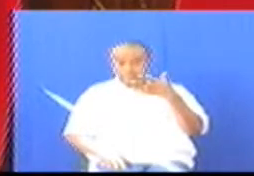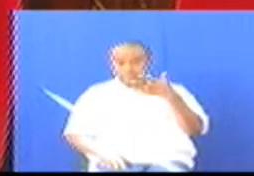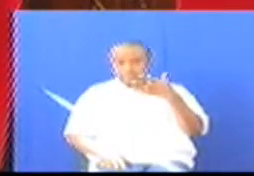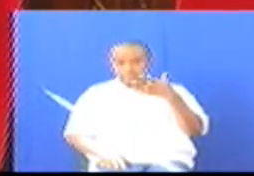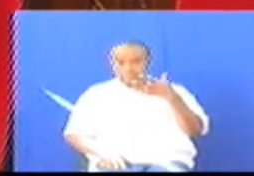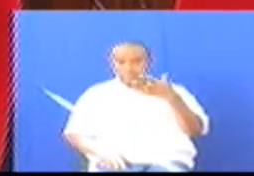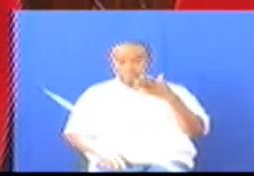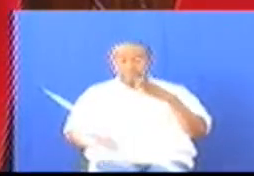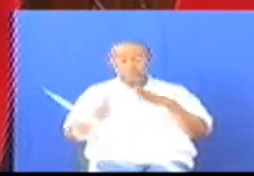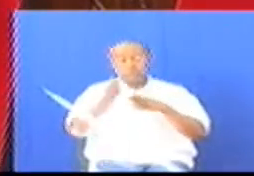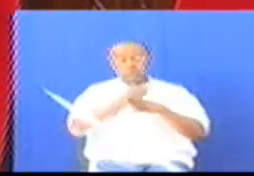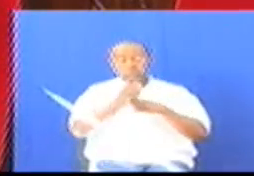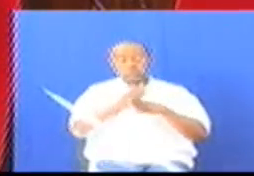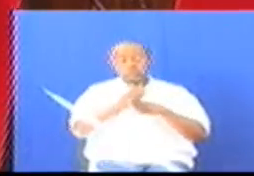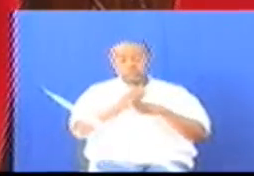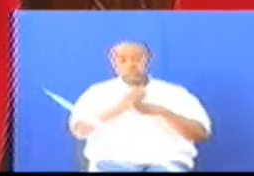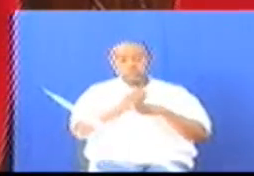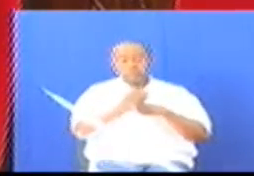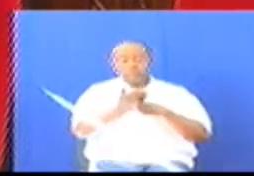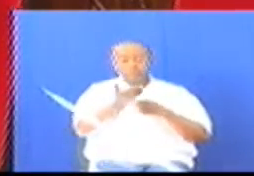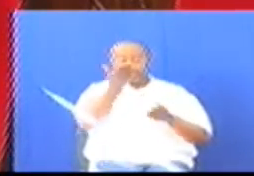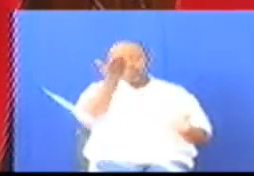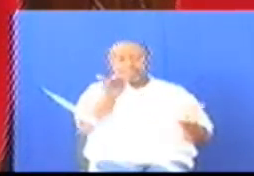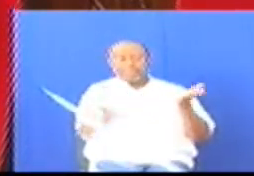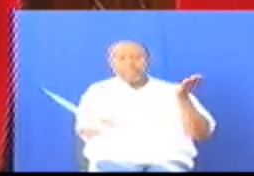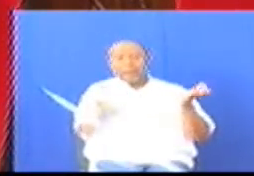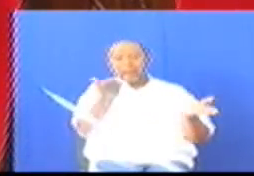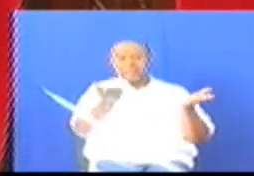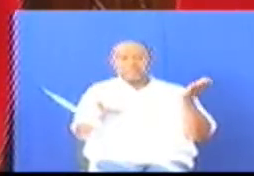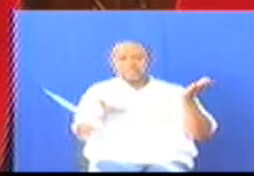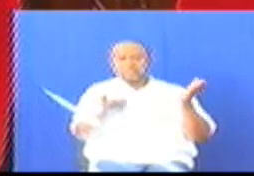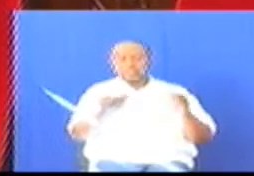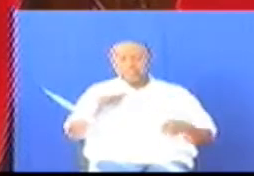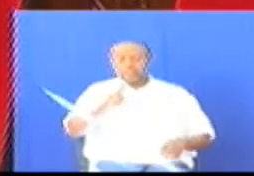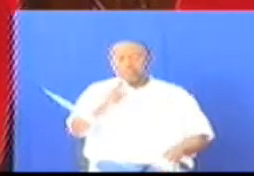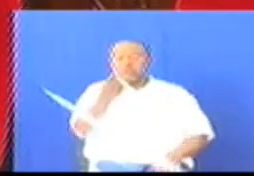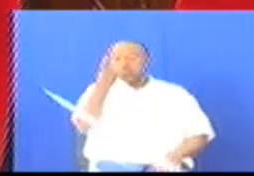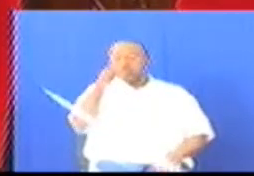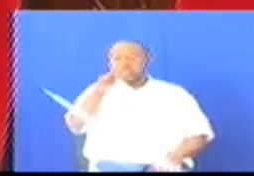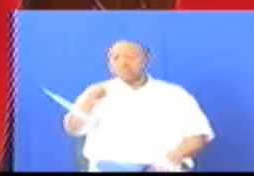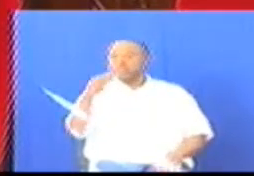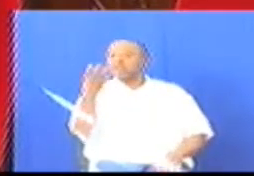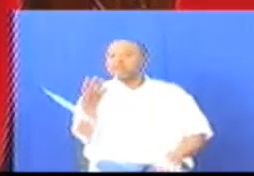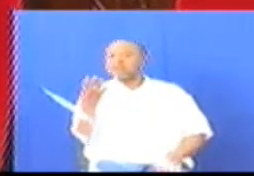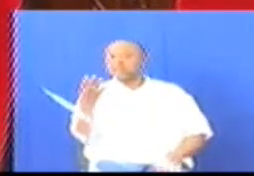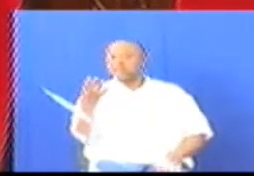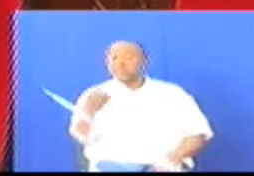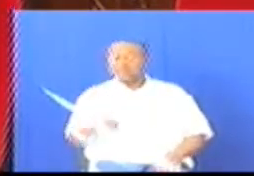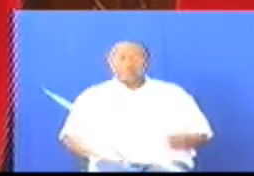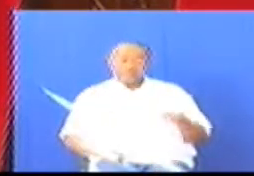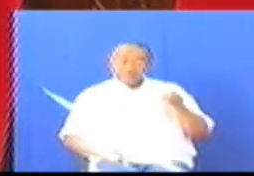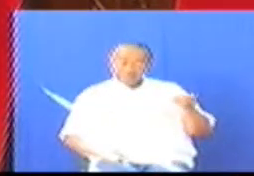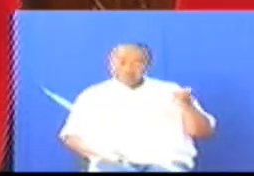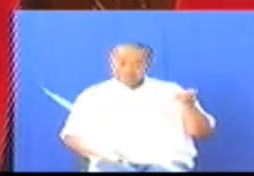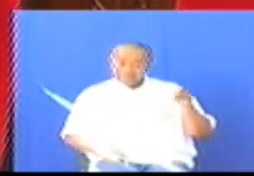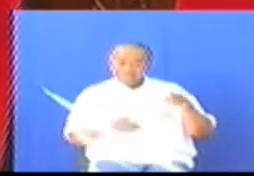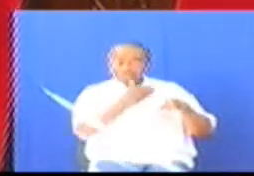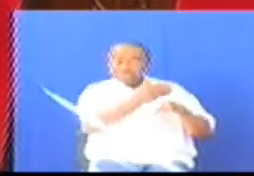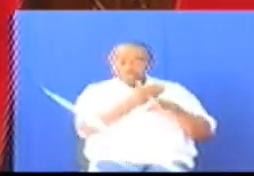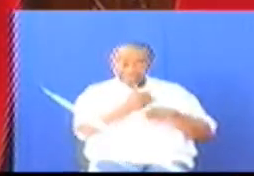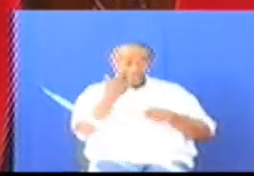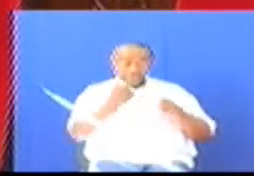ni balance ambayo si jambo la kawaida ya bilioni 1.4, ambayo hii pia nayo TTCL